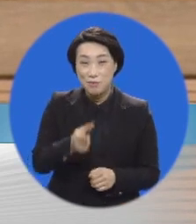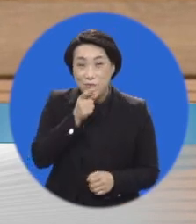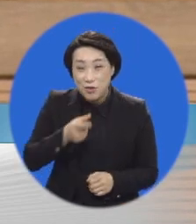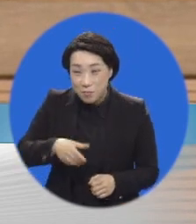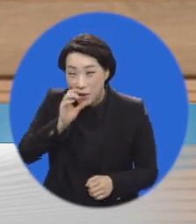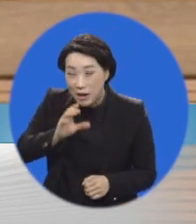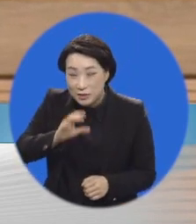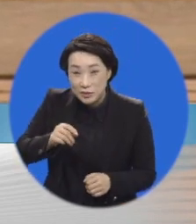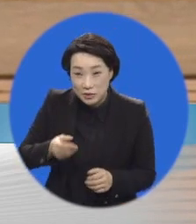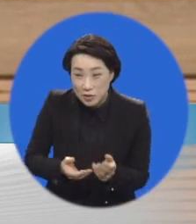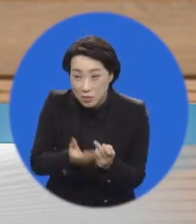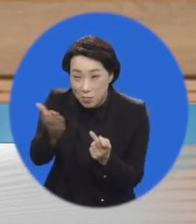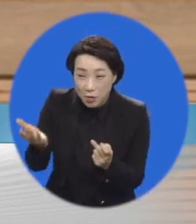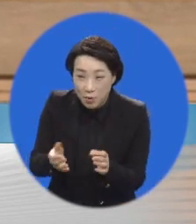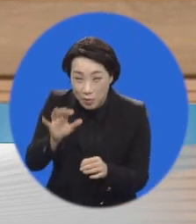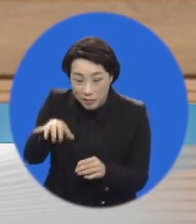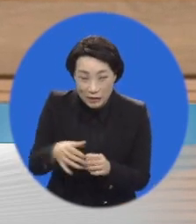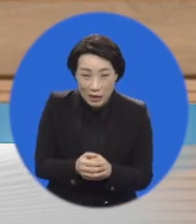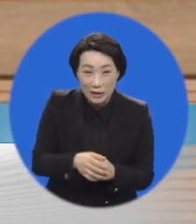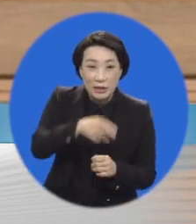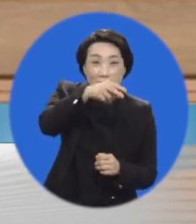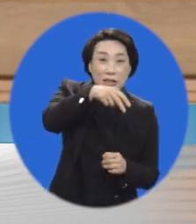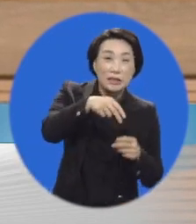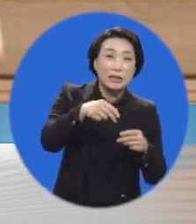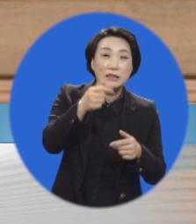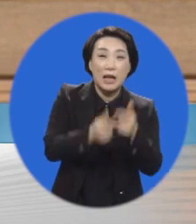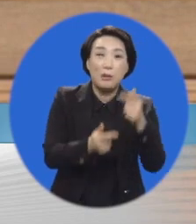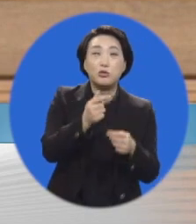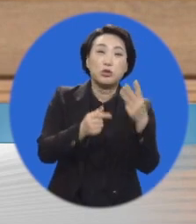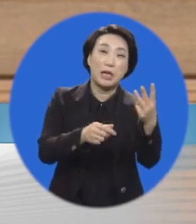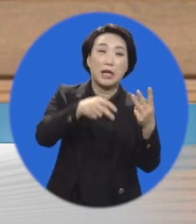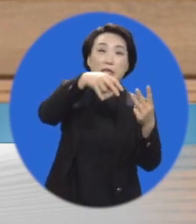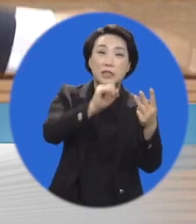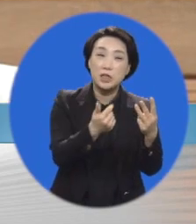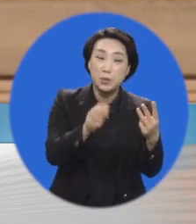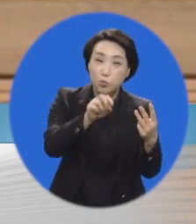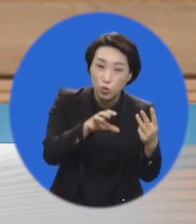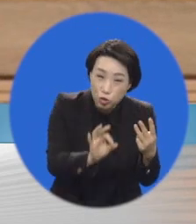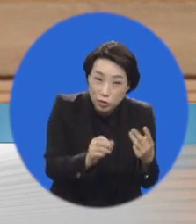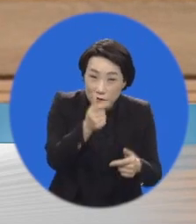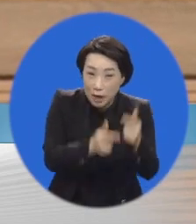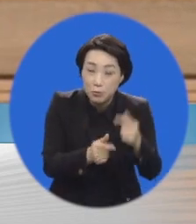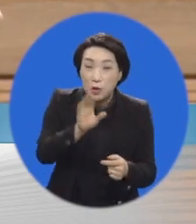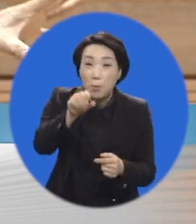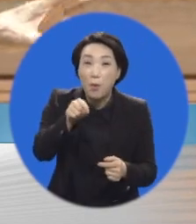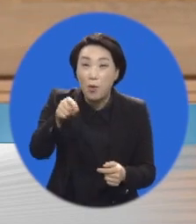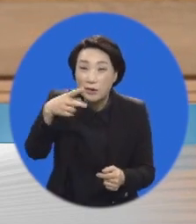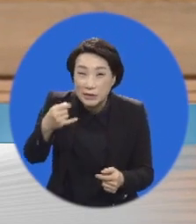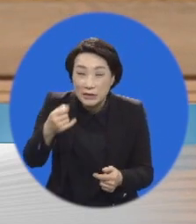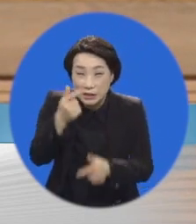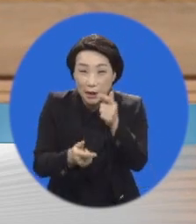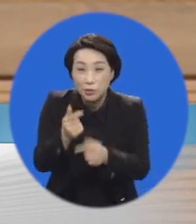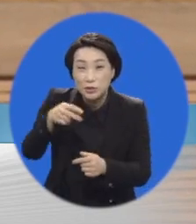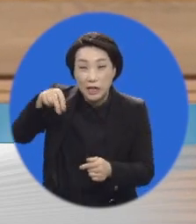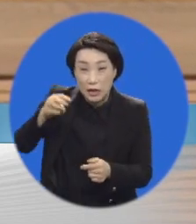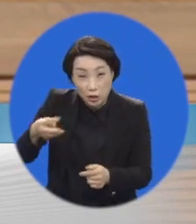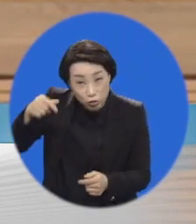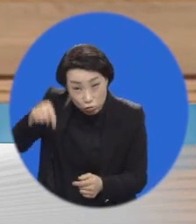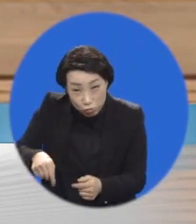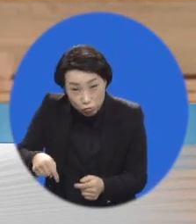먹이는 곳에다가 신풍나무 버드나무 살구나무를 다 꼬가다 꼽아놓고 그 그늘로